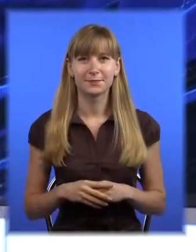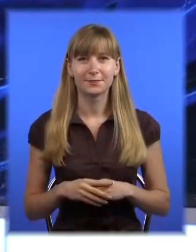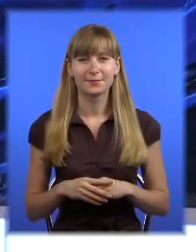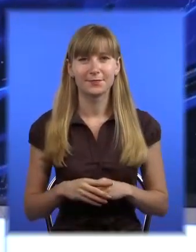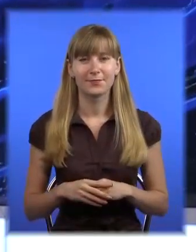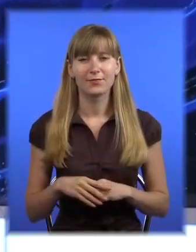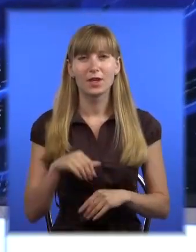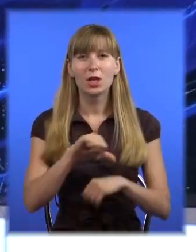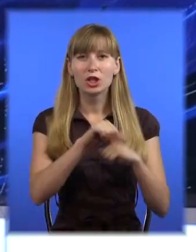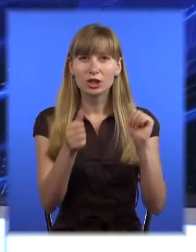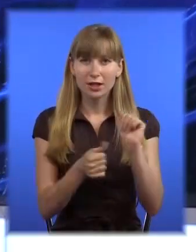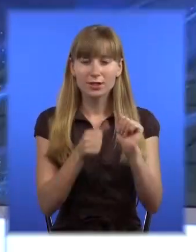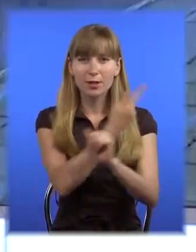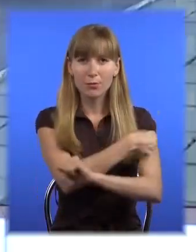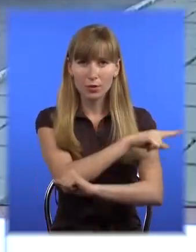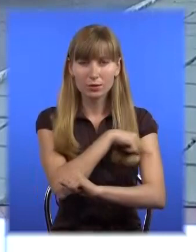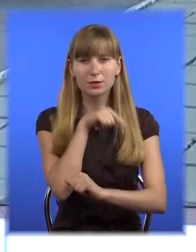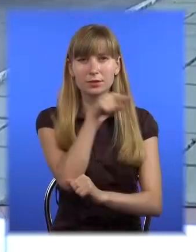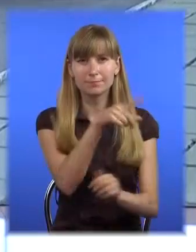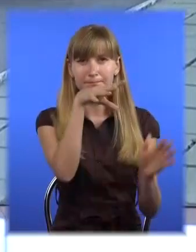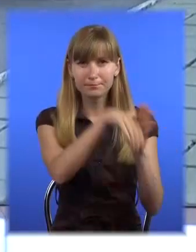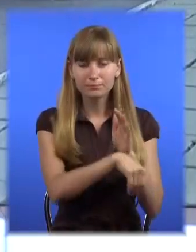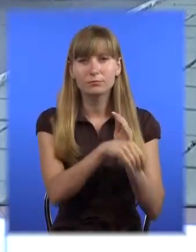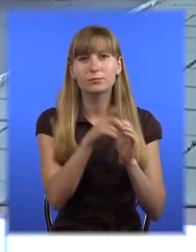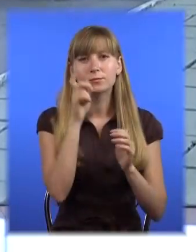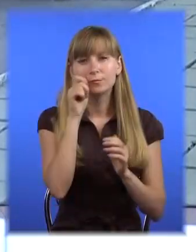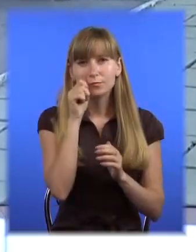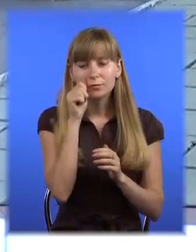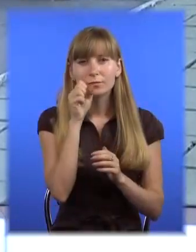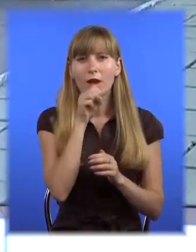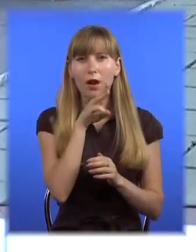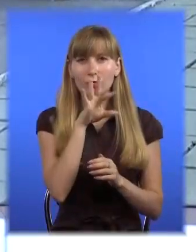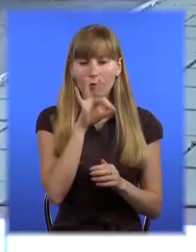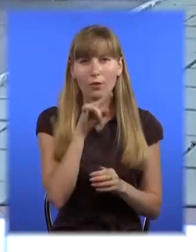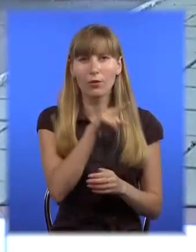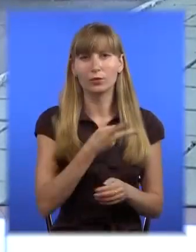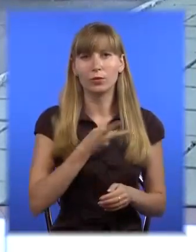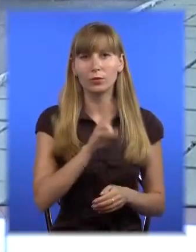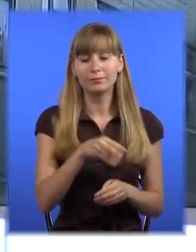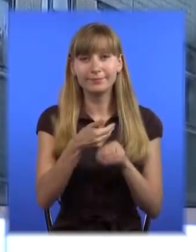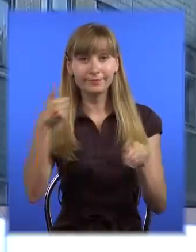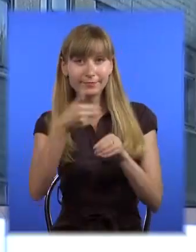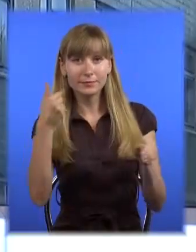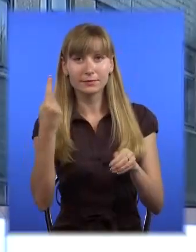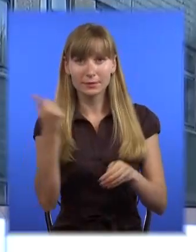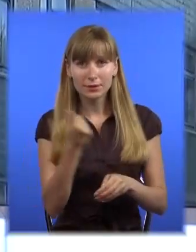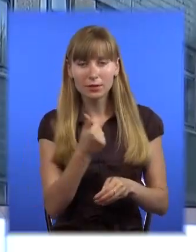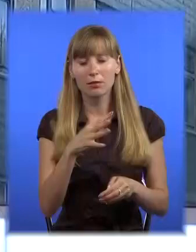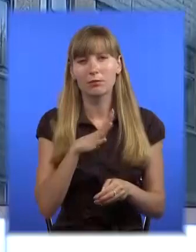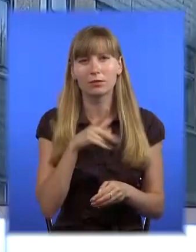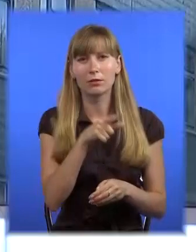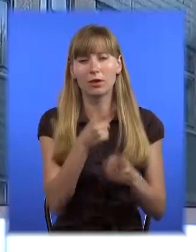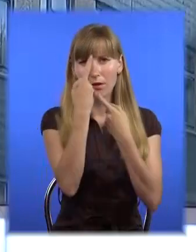Болденська. У 16-й міськлікарні помер атовець Володимир Близнюк. За декілька тижнів до цього він влаштовував